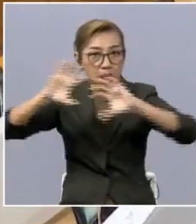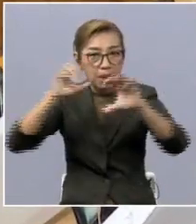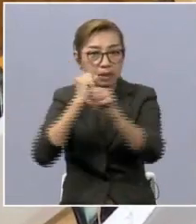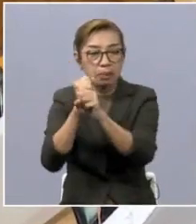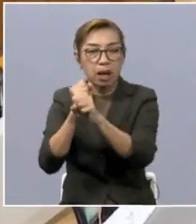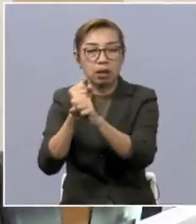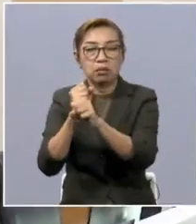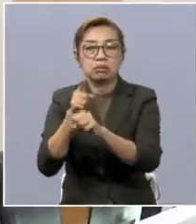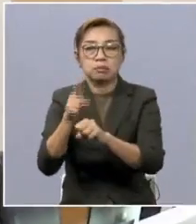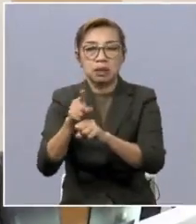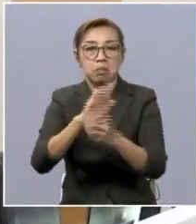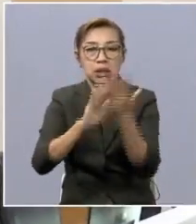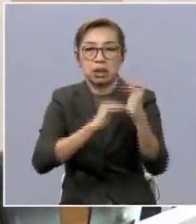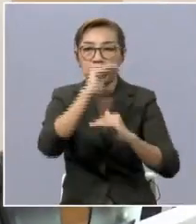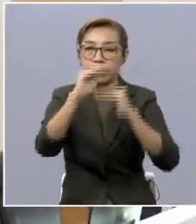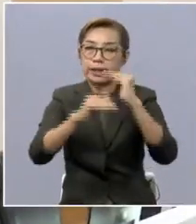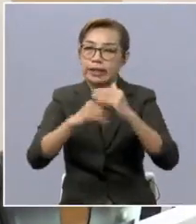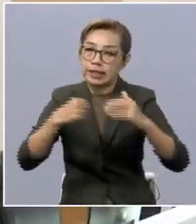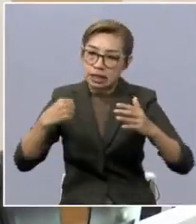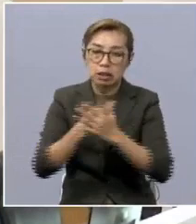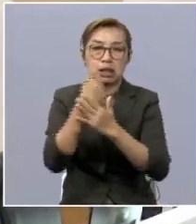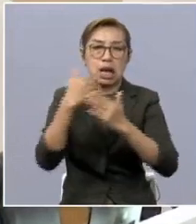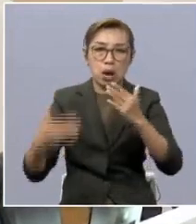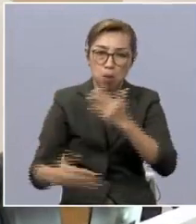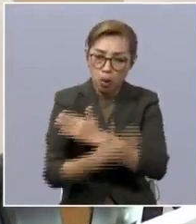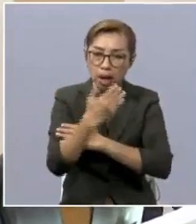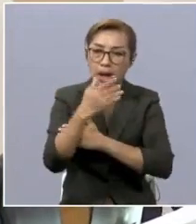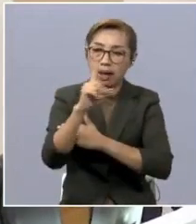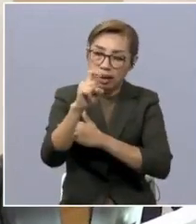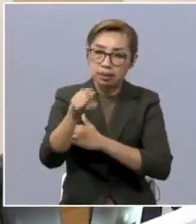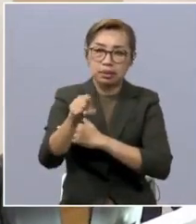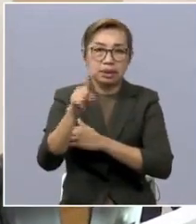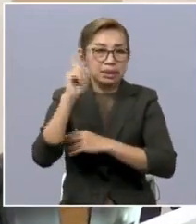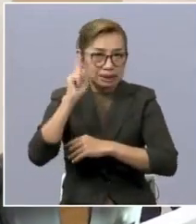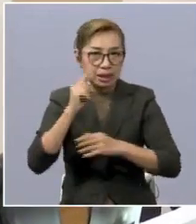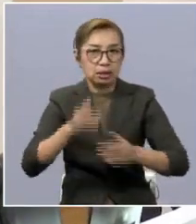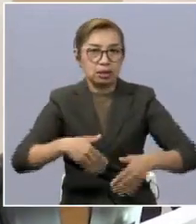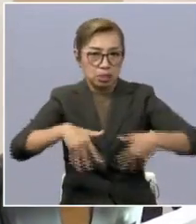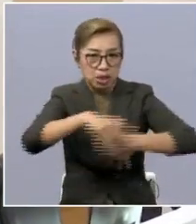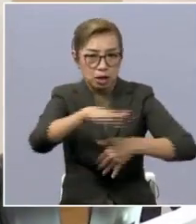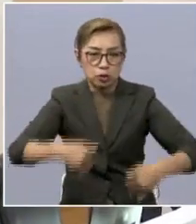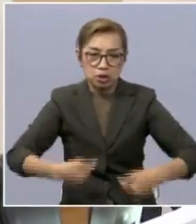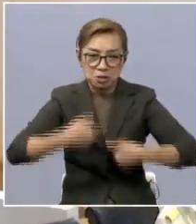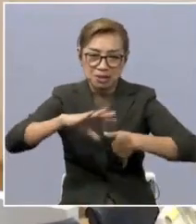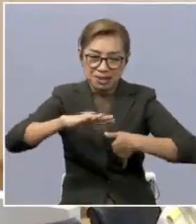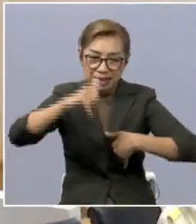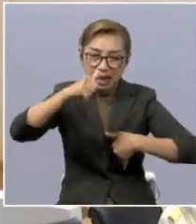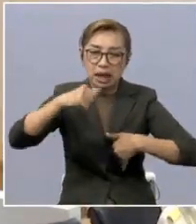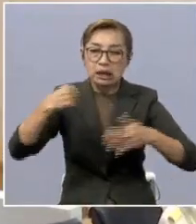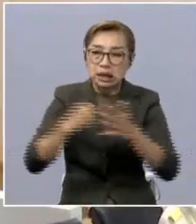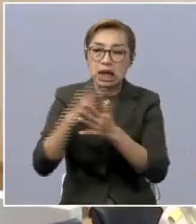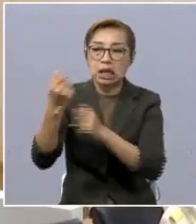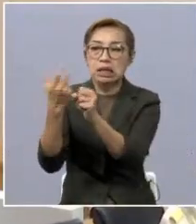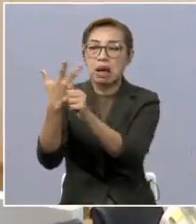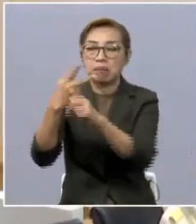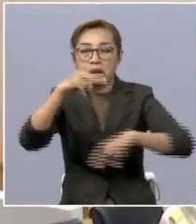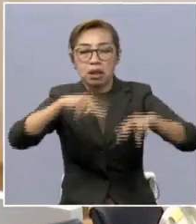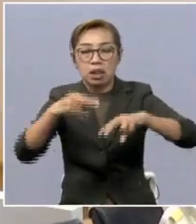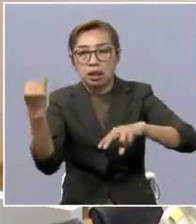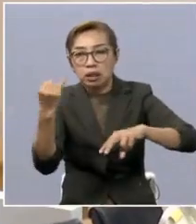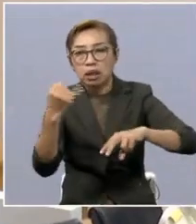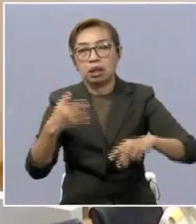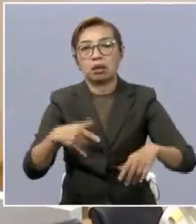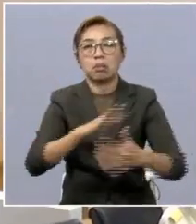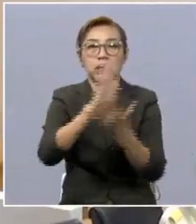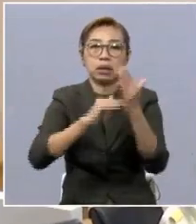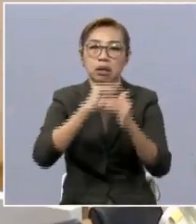การพัฒนาให้เจริญก้าวหน้าและแทนที่ประชาชนจะมีความเป็นอยู่ที่ดีขึ้นกลับทำให้ประเทศพัฒนาถดถอยชีวิตความเป็น